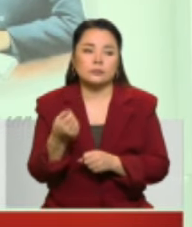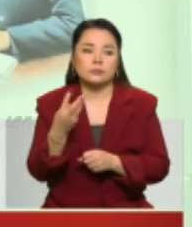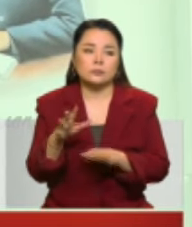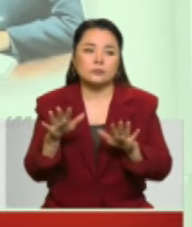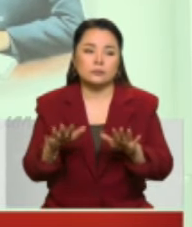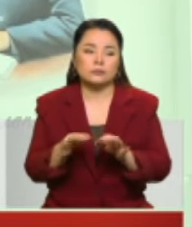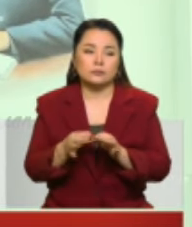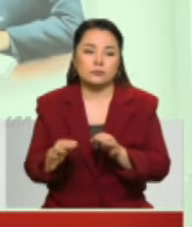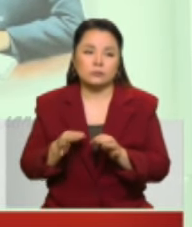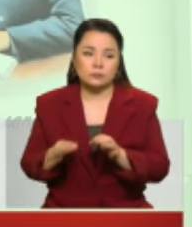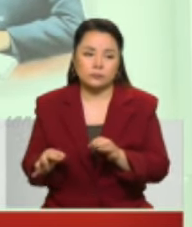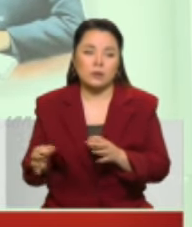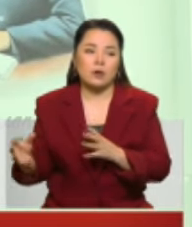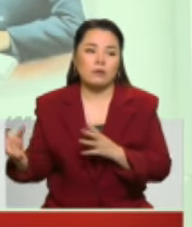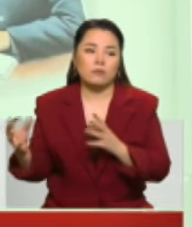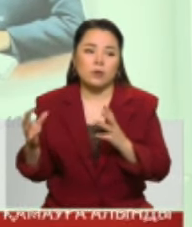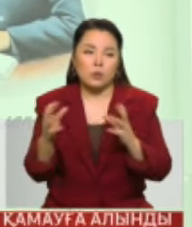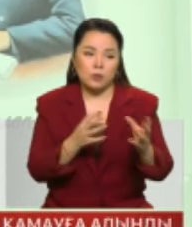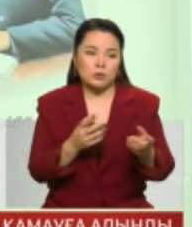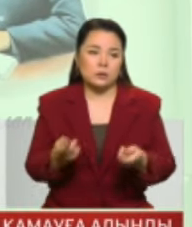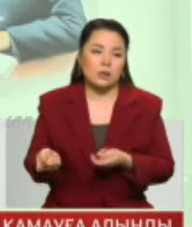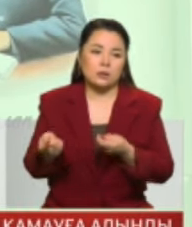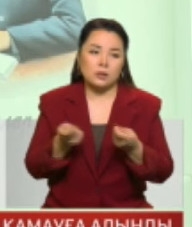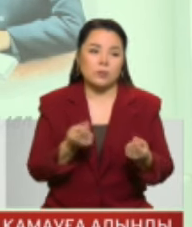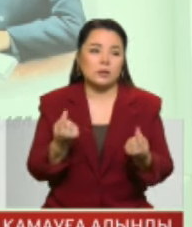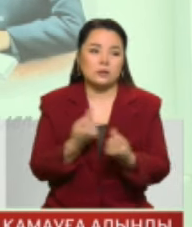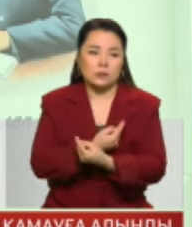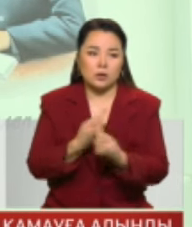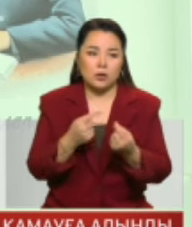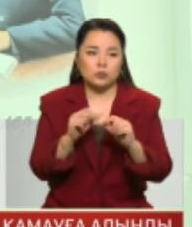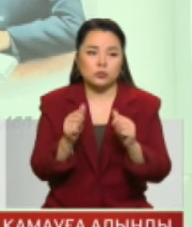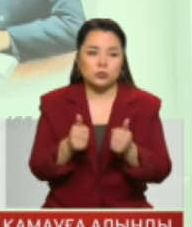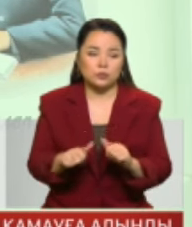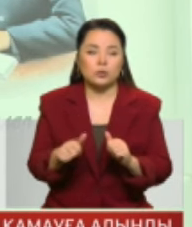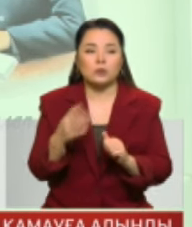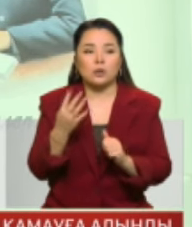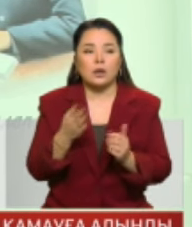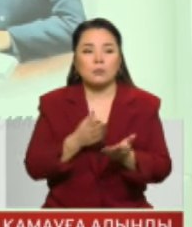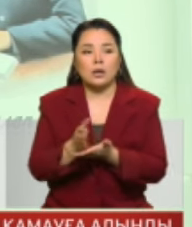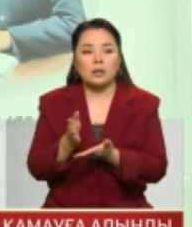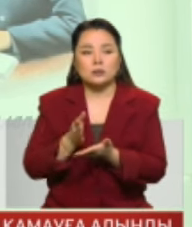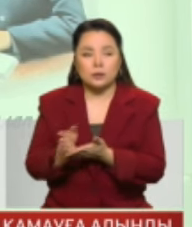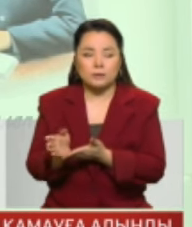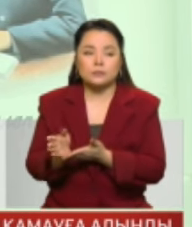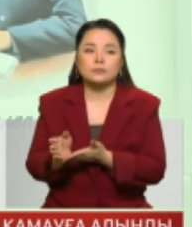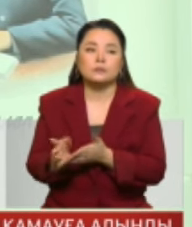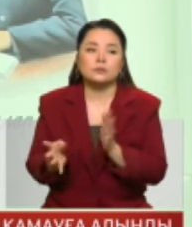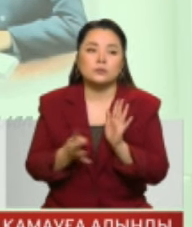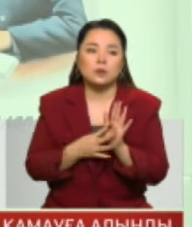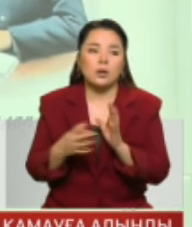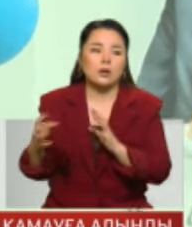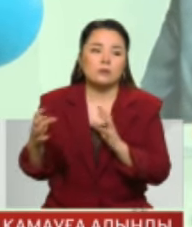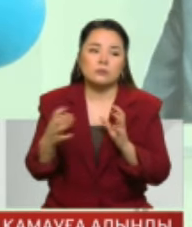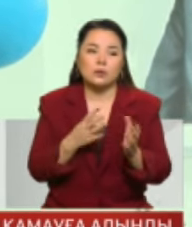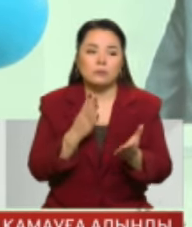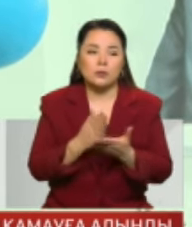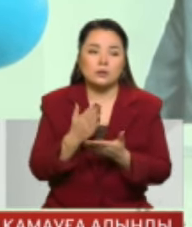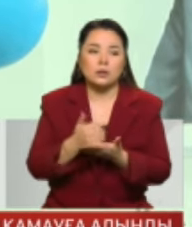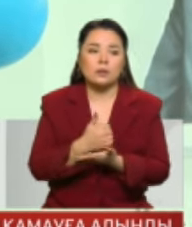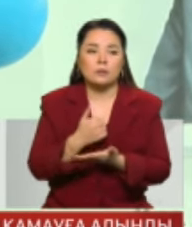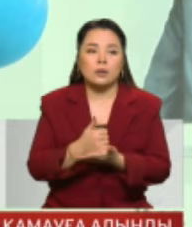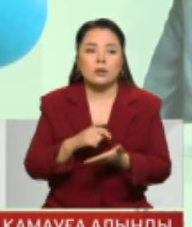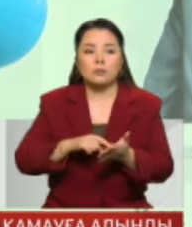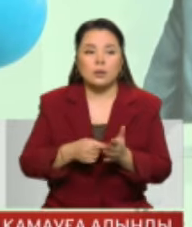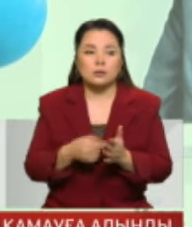бірнеше саяжайдан автобус тасымалын ұйымдастырып отырмыз. Бүгінгі таңда 4 бағытта 9 автобус шықты. Басты